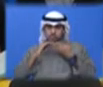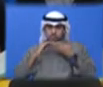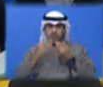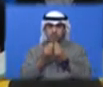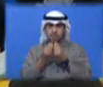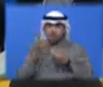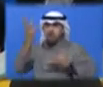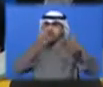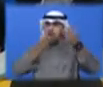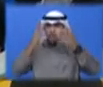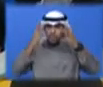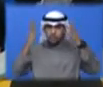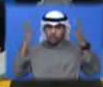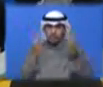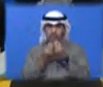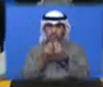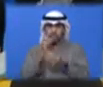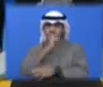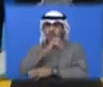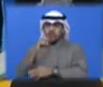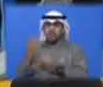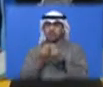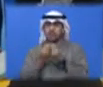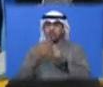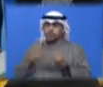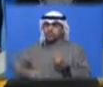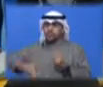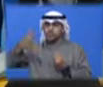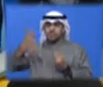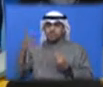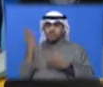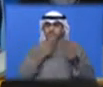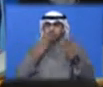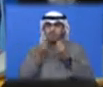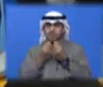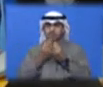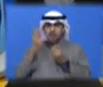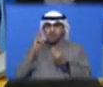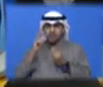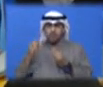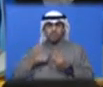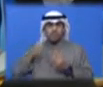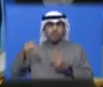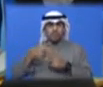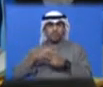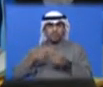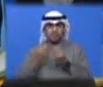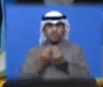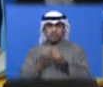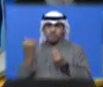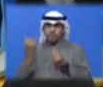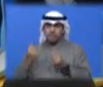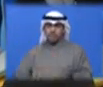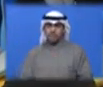الطرق التعليمية وتسليح الطلبة بالعلم والمعرفة كي ينهضوا بأنفسهم وبوطنهم إلى مصاف